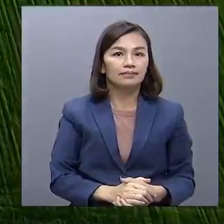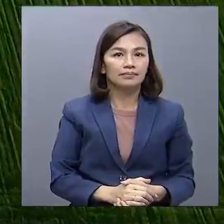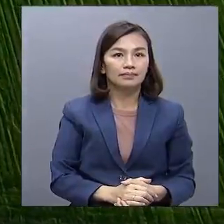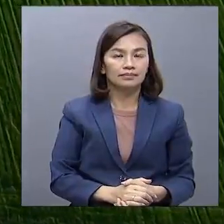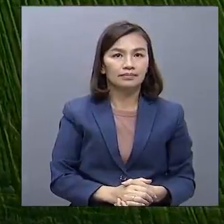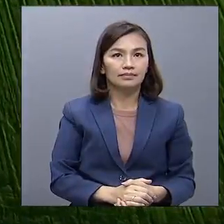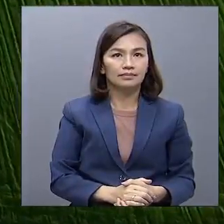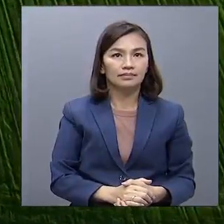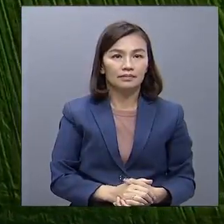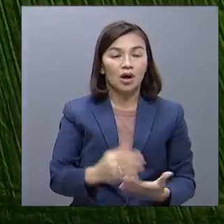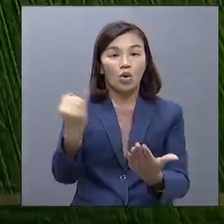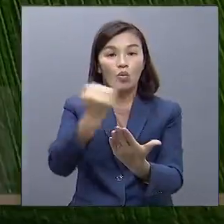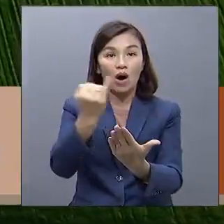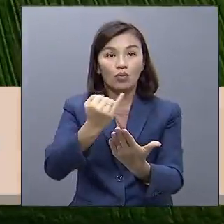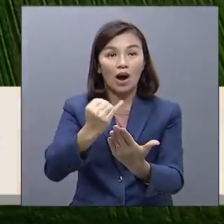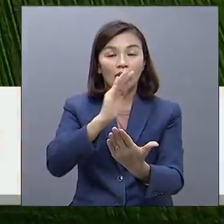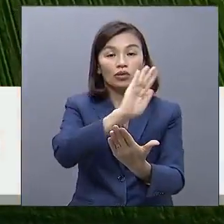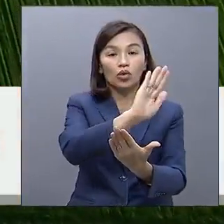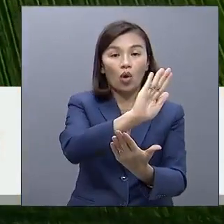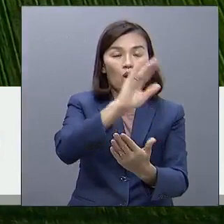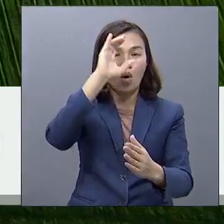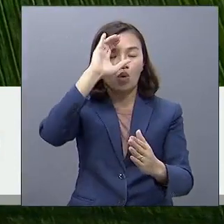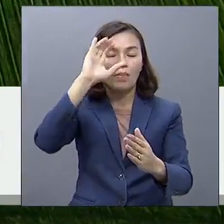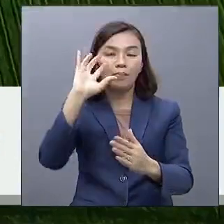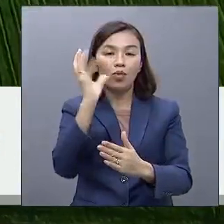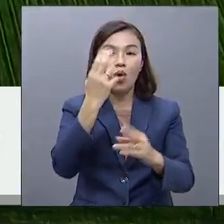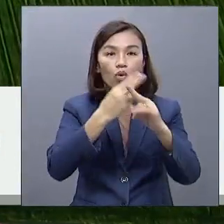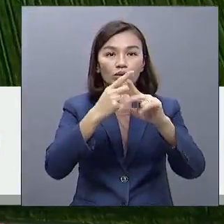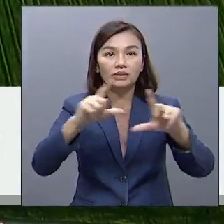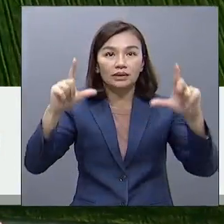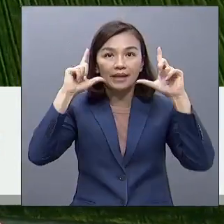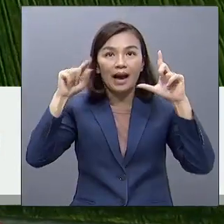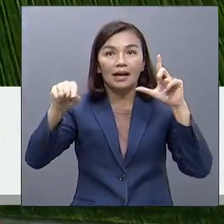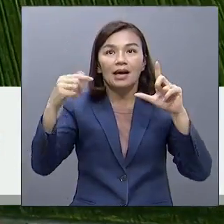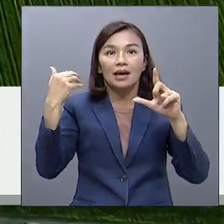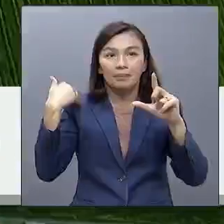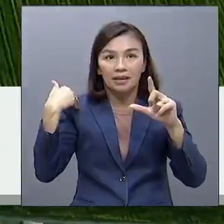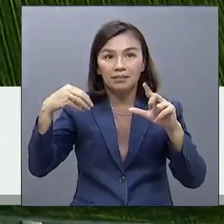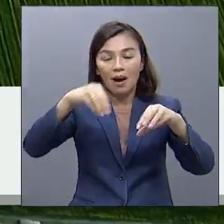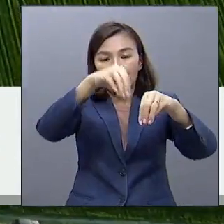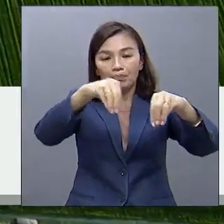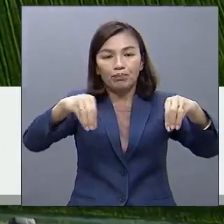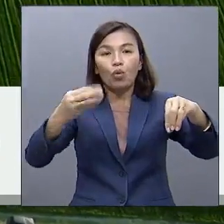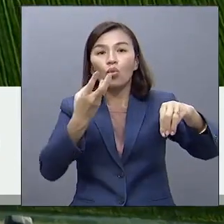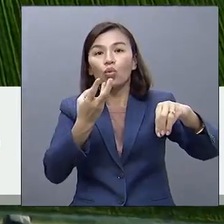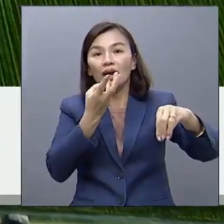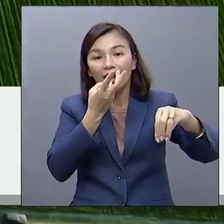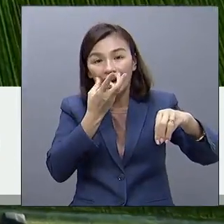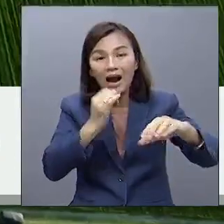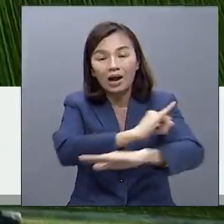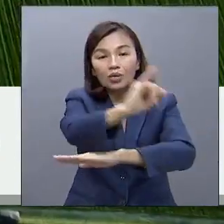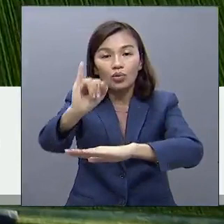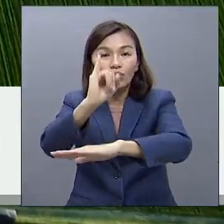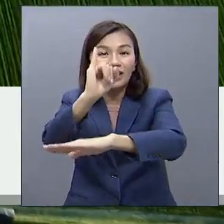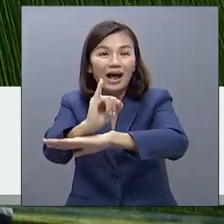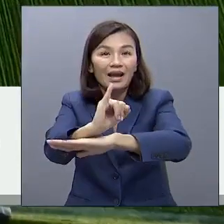ภาพพอร์เทรตของจิตรกรระดับโลกปาโบปิกัสโซที่ถูกสร้างขึ้นบนผืนไร่ขนาดใหญ่นะคะนี่เป็นผลงานของดาริโอแกมบาริน